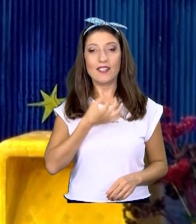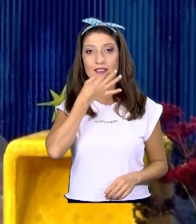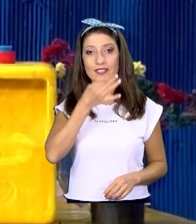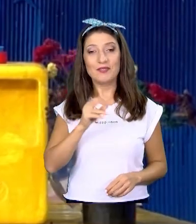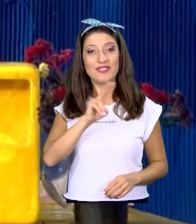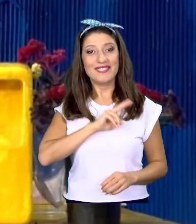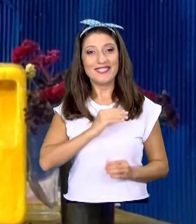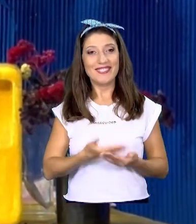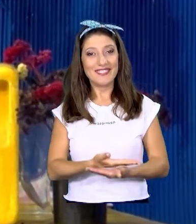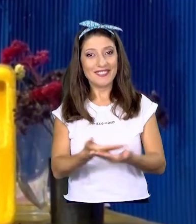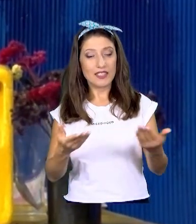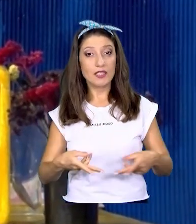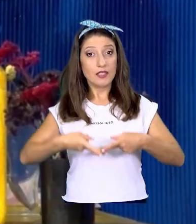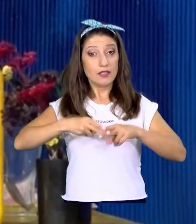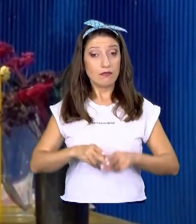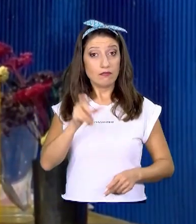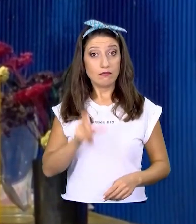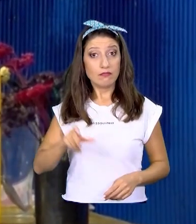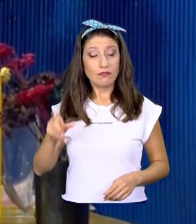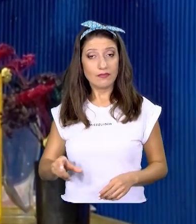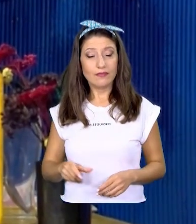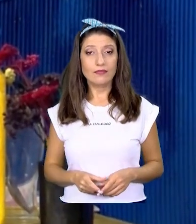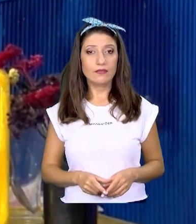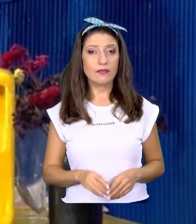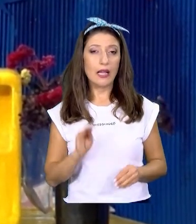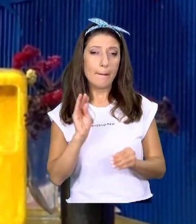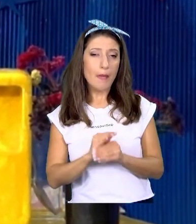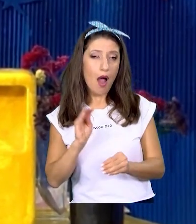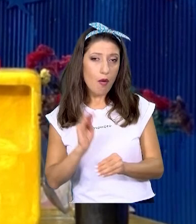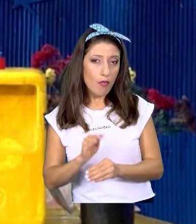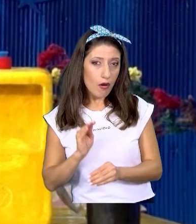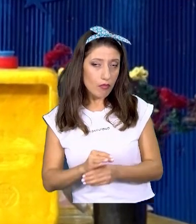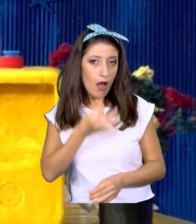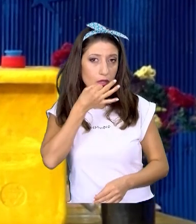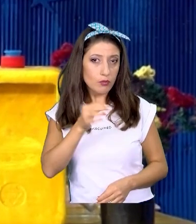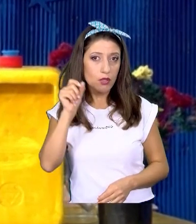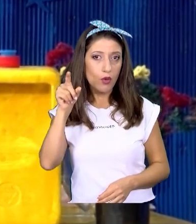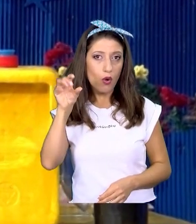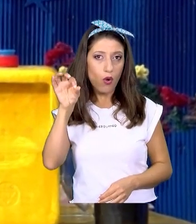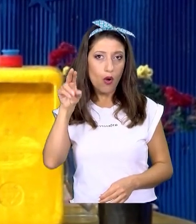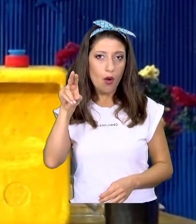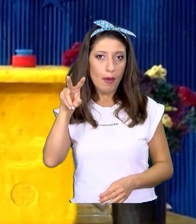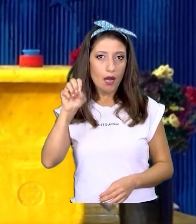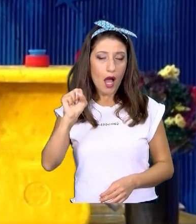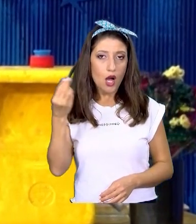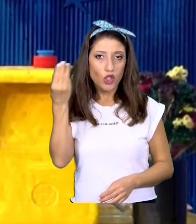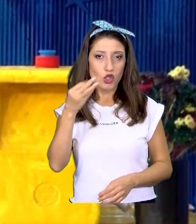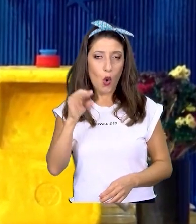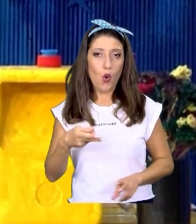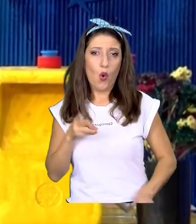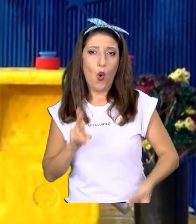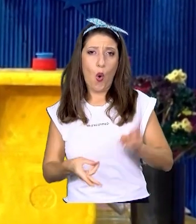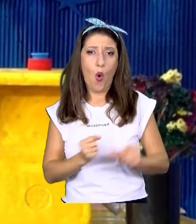ի դեպ ասեմ սիրելի պստիկներ մեջքներ, ոմանք, ոմանք Բամբասանք են տարածում եւ ասում են, որ Հոպլա շոուն